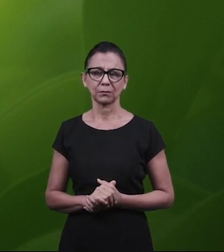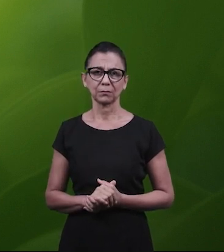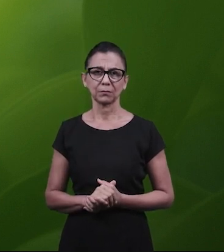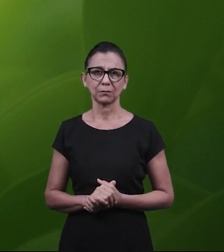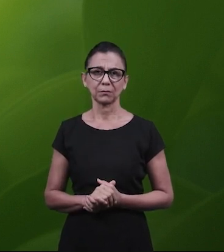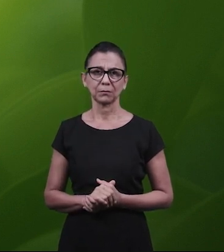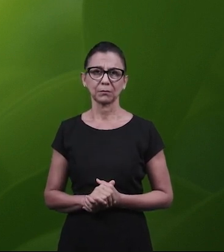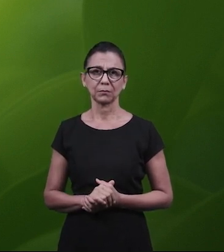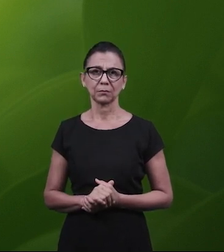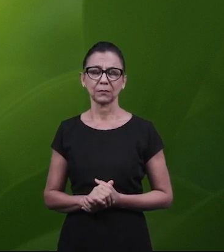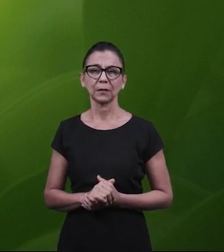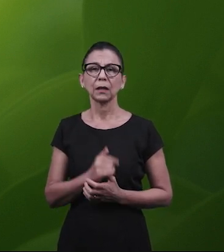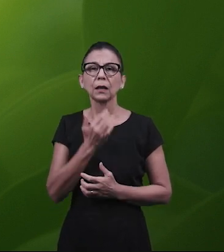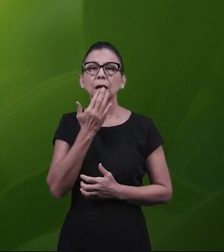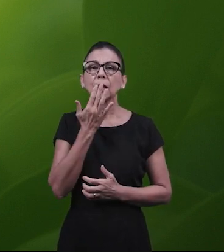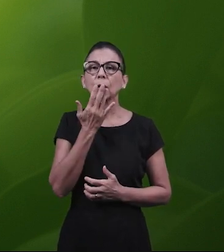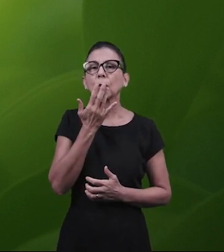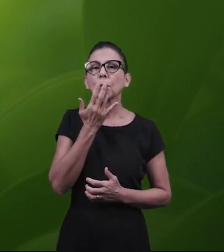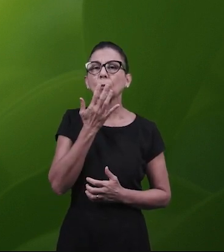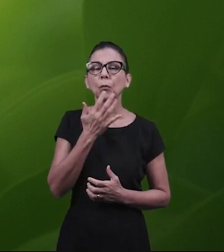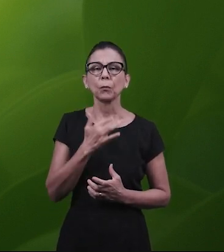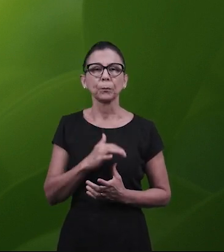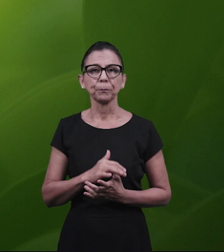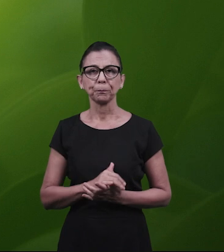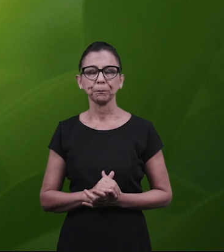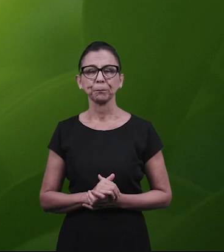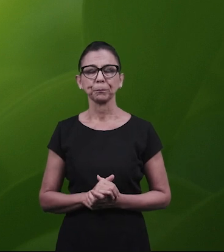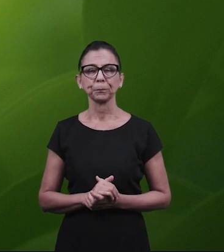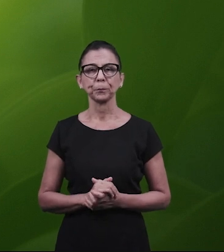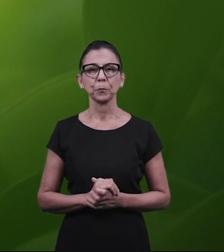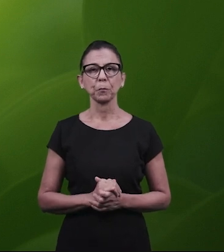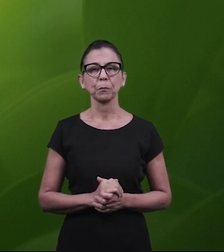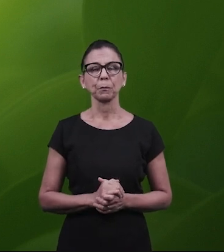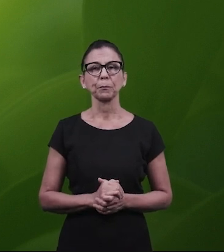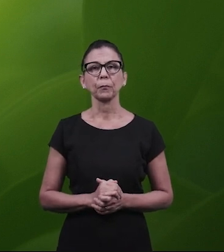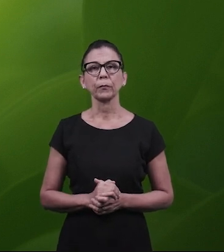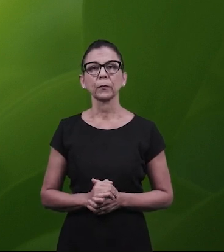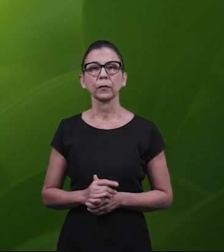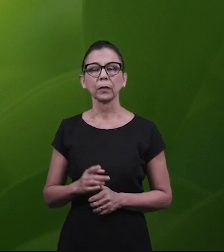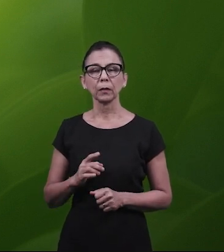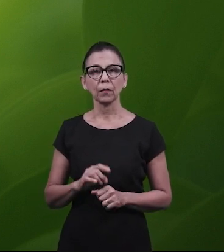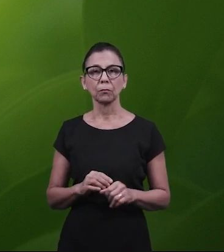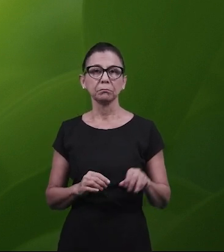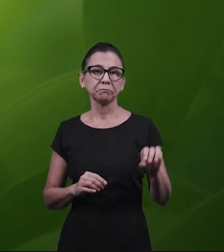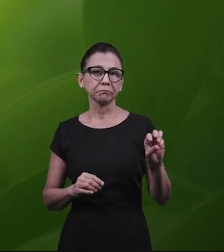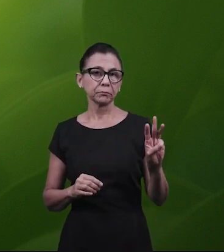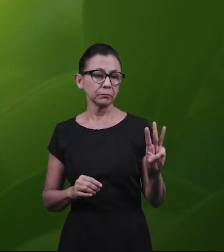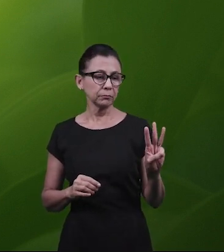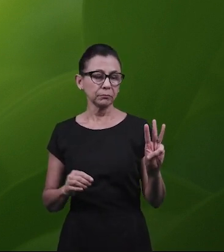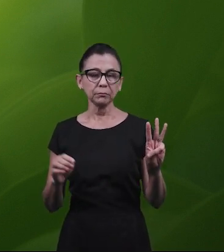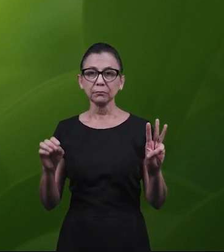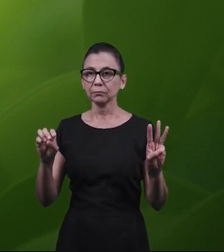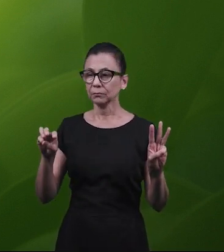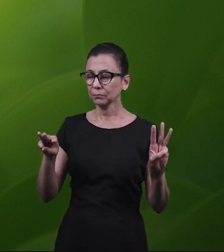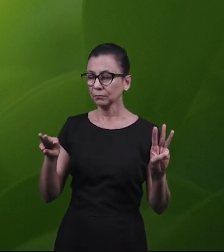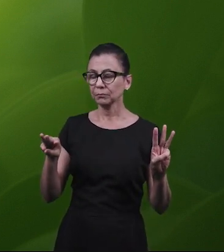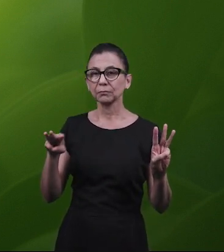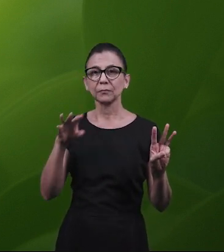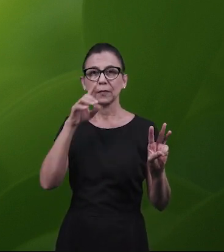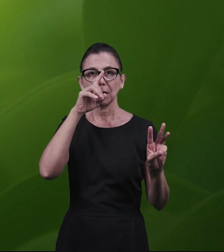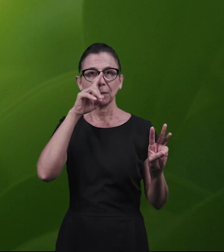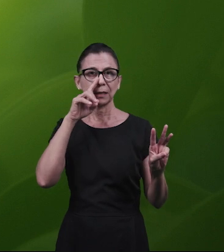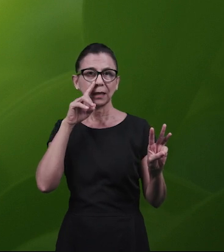Et la couleur. Le moment où les deux plantes sont mûres, le